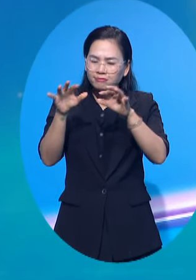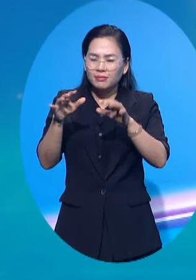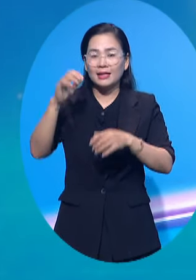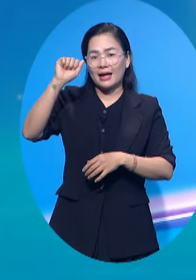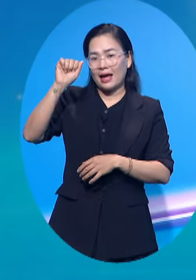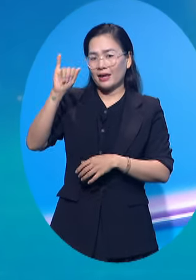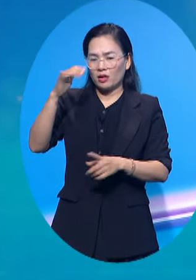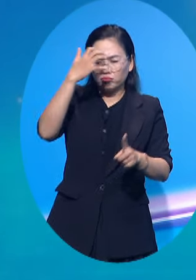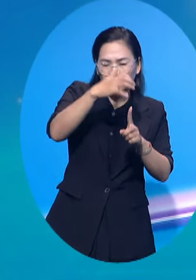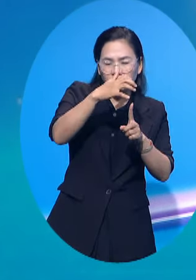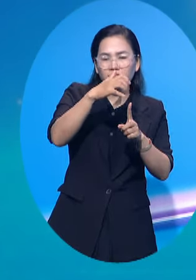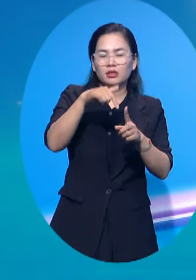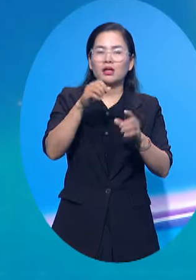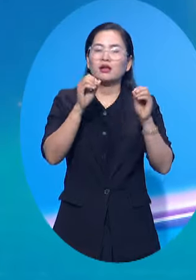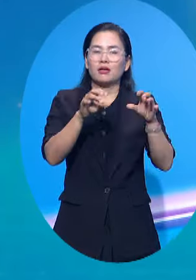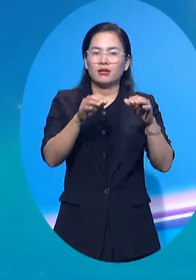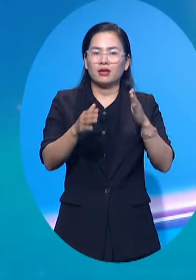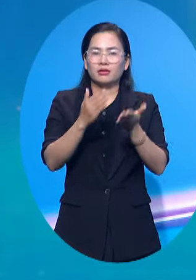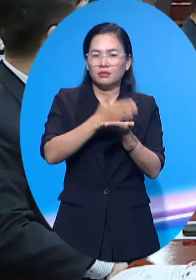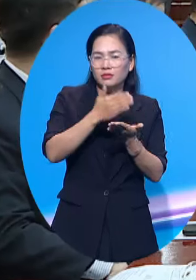nhân tạo và một số lĩnh vực khác.